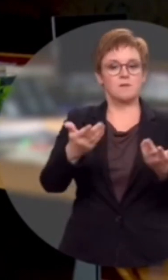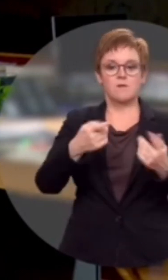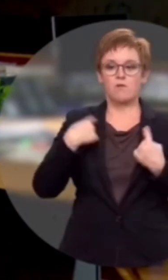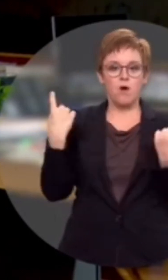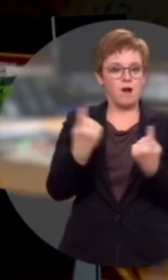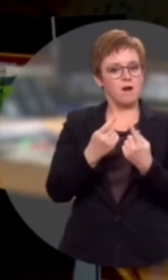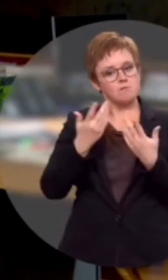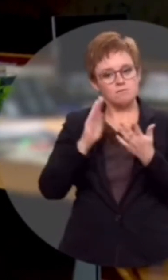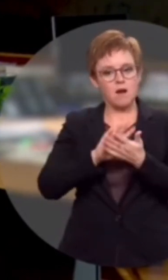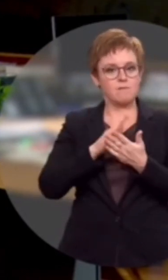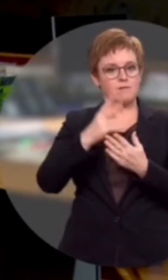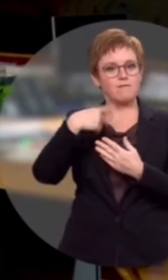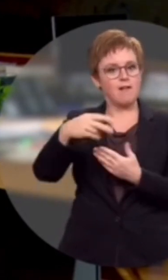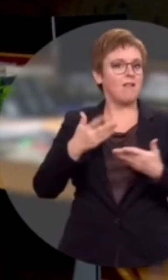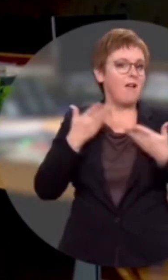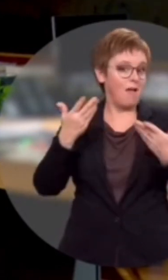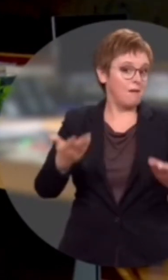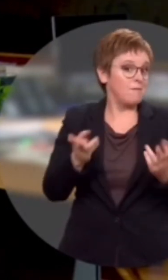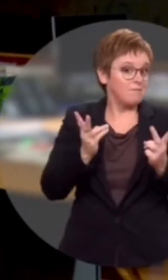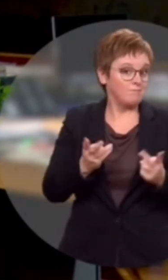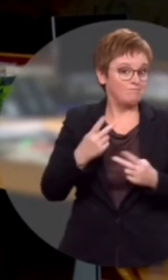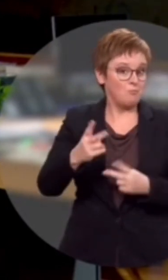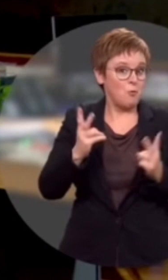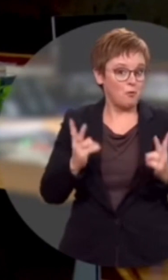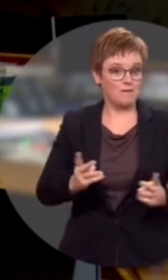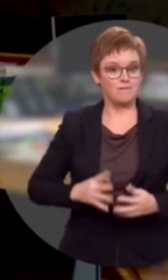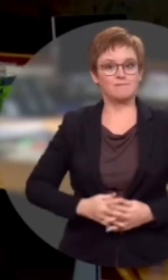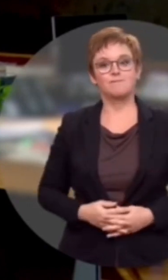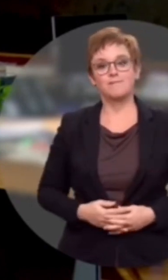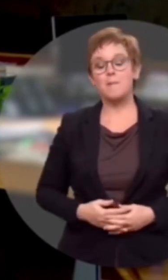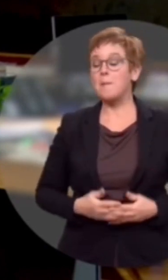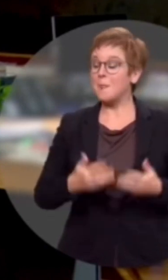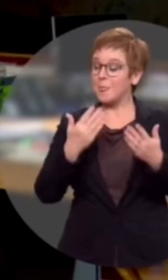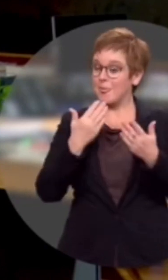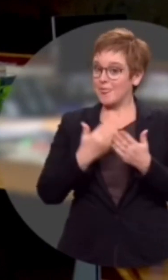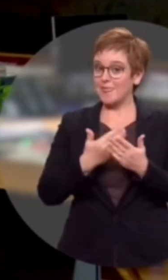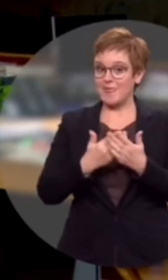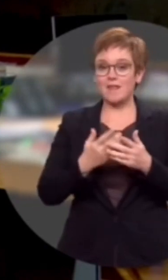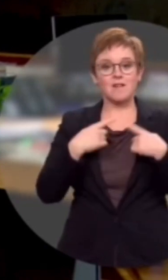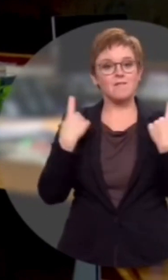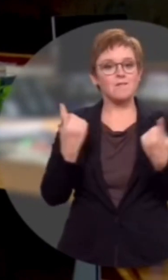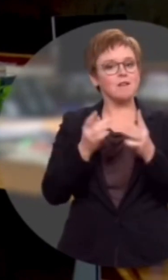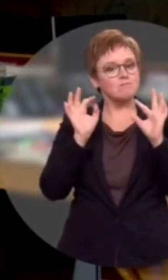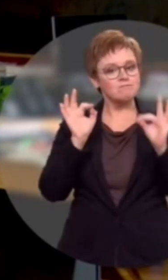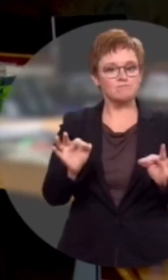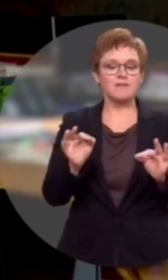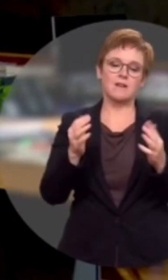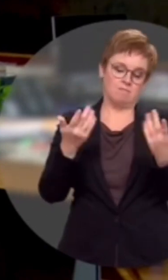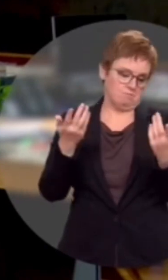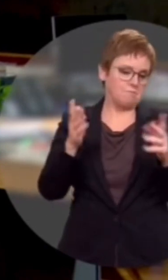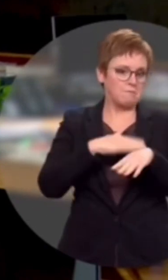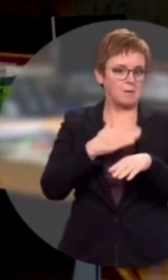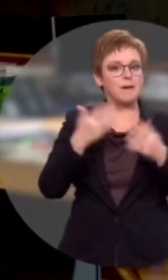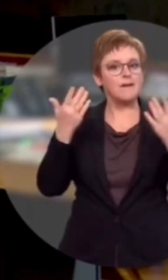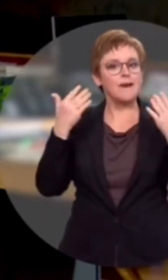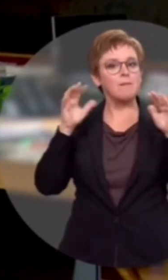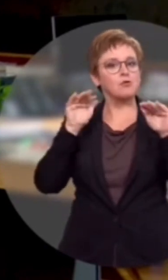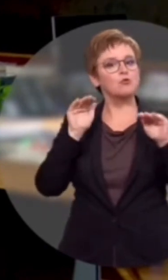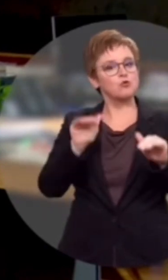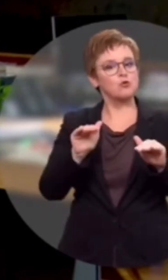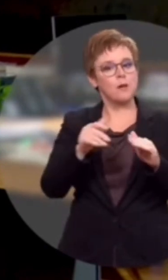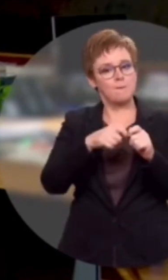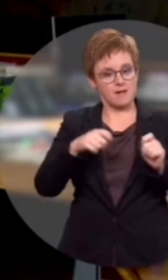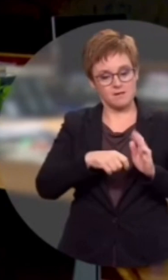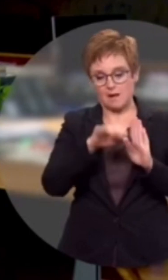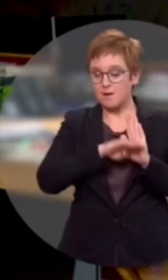allen weiterhin eine Heimat sein kann. Und deswegen müssen wir die entsprechenden Klimaschutzmaßnahmen auch